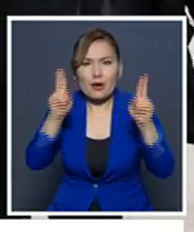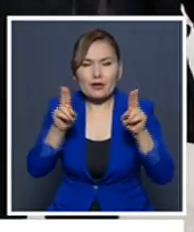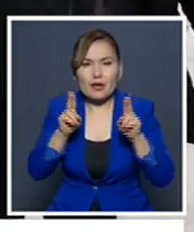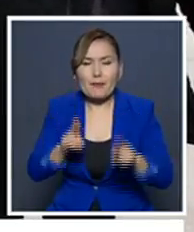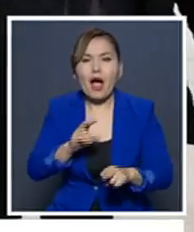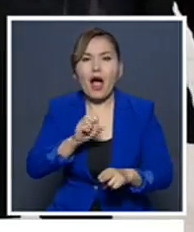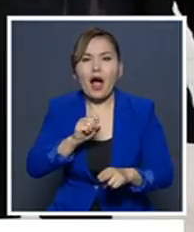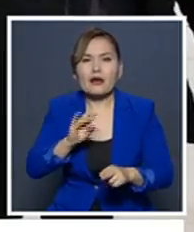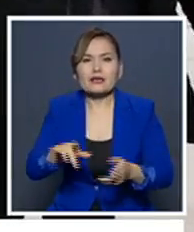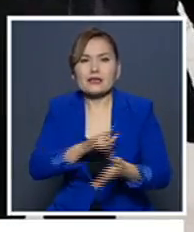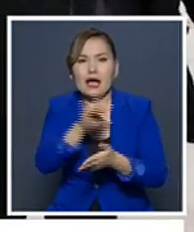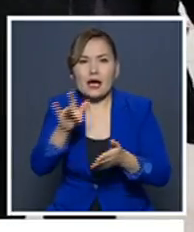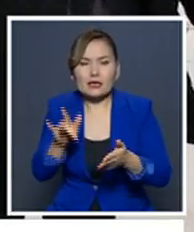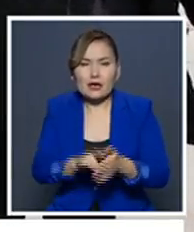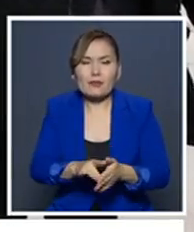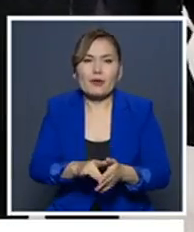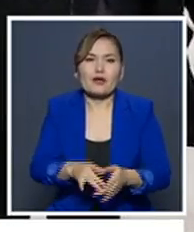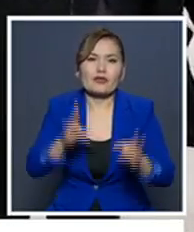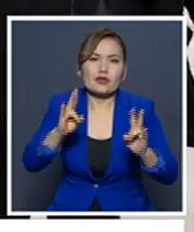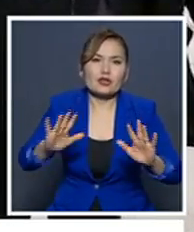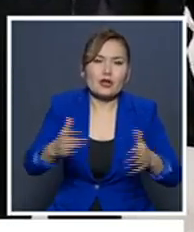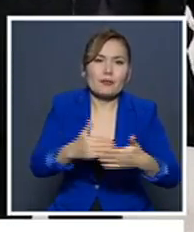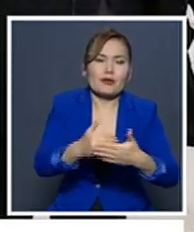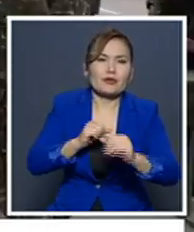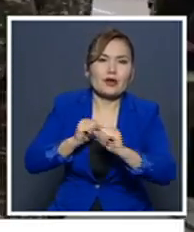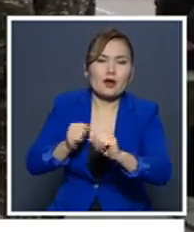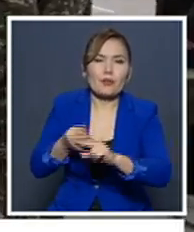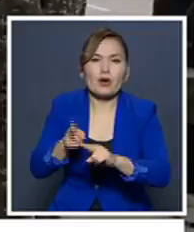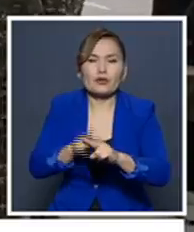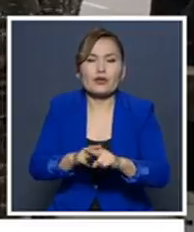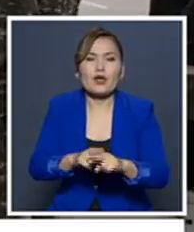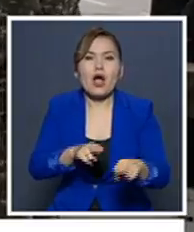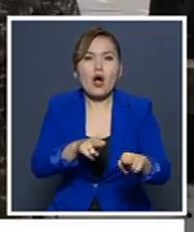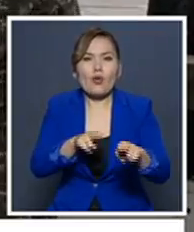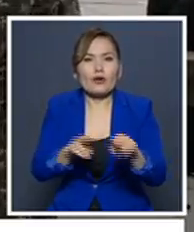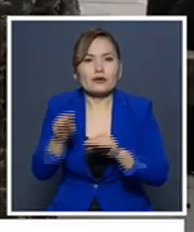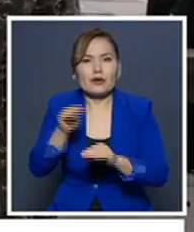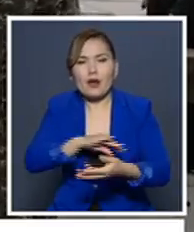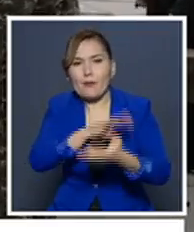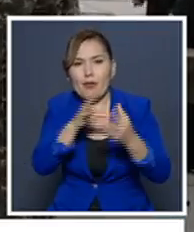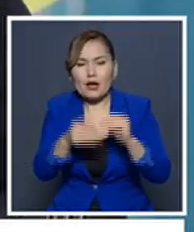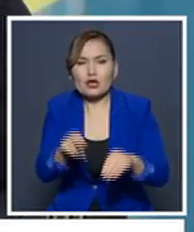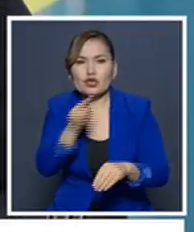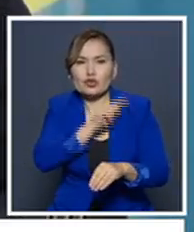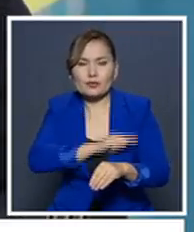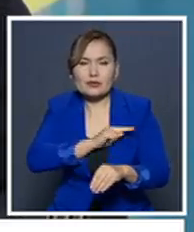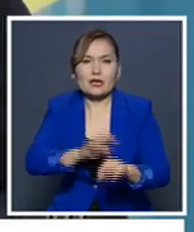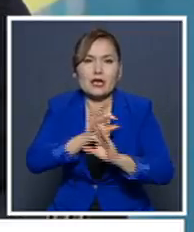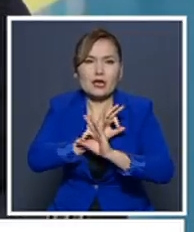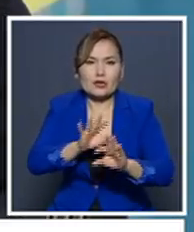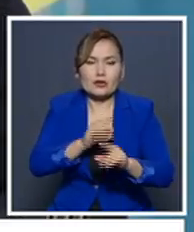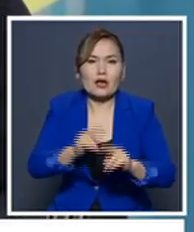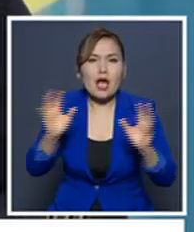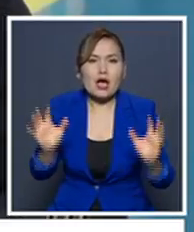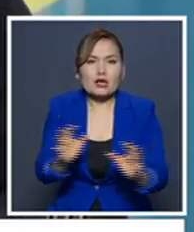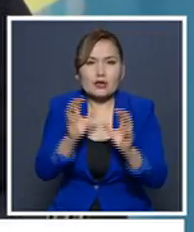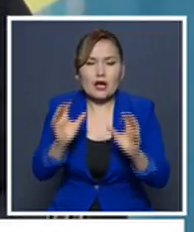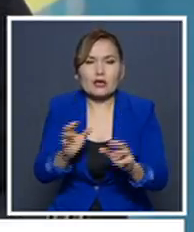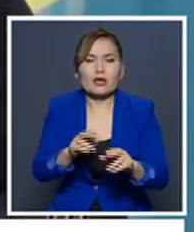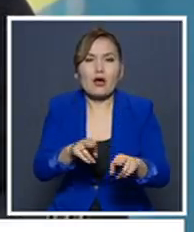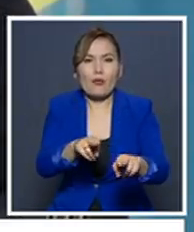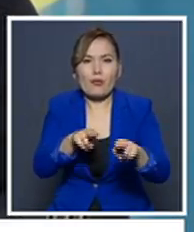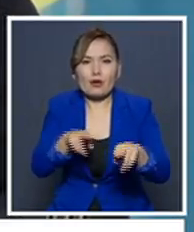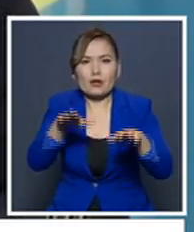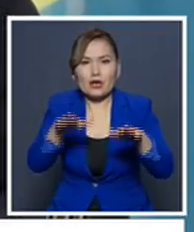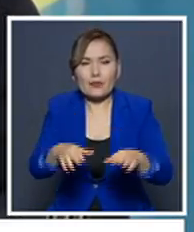Арыс қаласында төтенше жағдайларды жою мен қалған оқ-дәрілерді орналастыру жұмыстары туралы айтып берді. Сақтау объектілері шекарадан